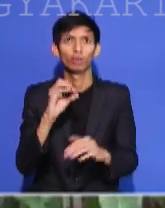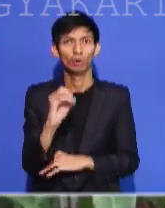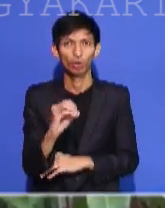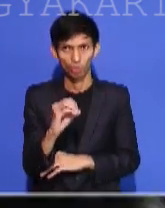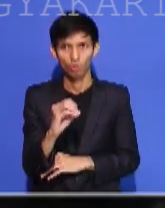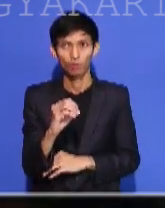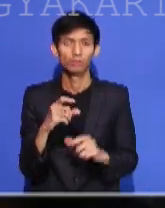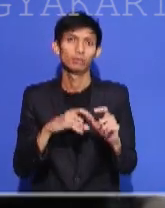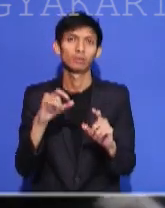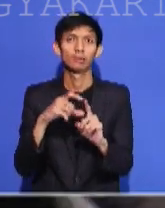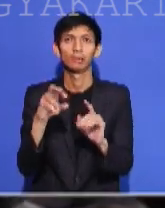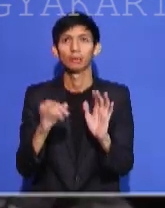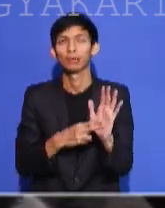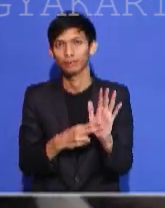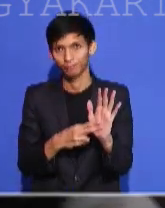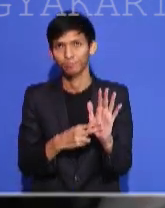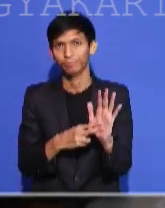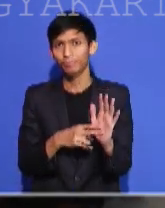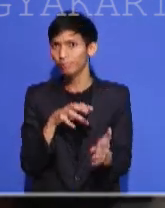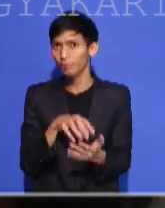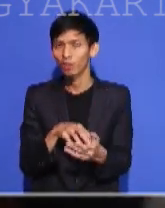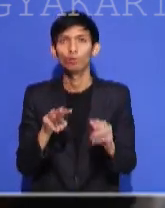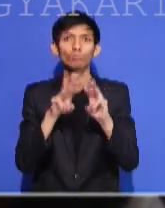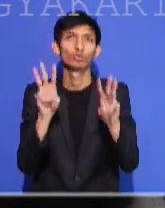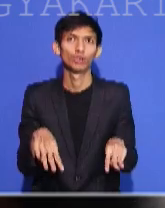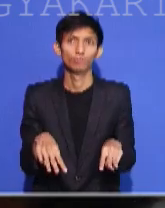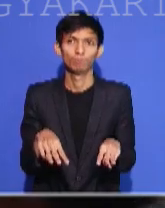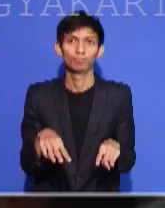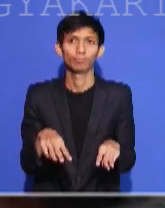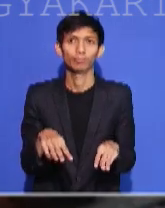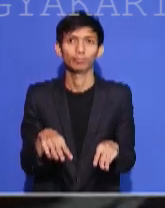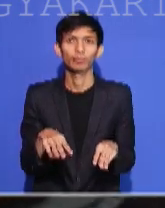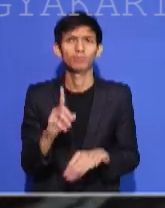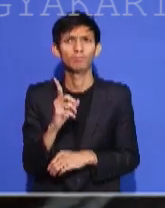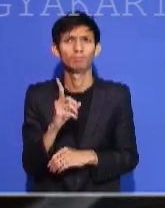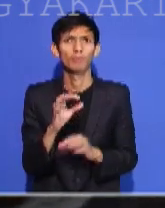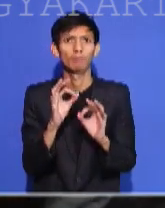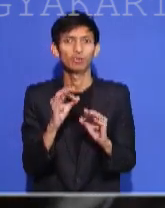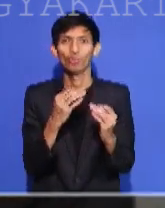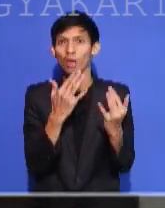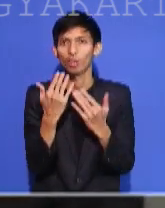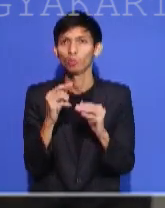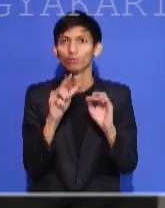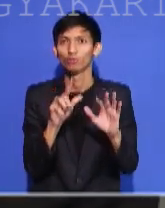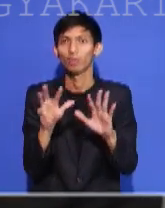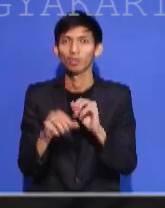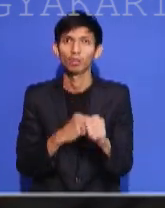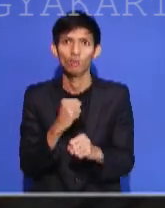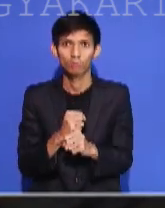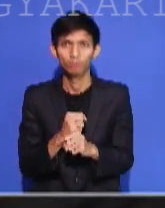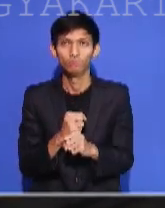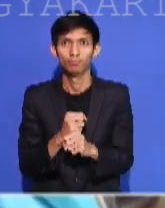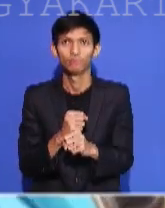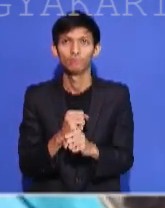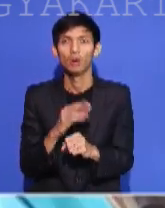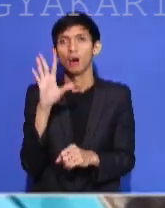karakter anak digelar di Museum Tino Sidin bertempatan dengan haul ke-99 tahun Tino Sidin dan peringatan Hari Guru Nasional. Sosok Tino